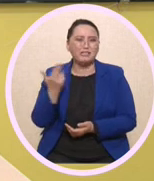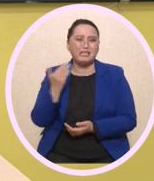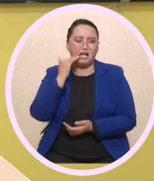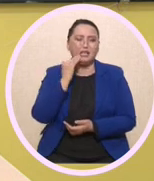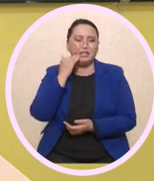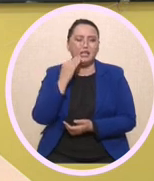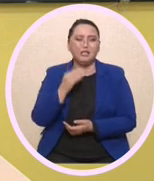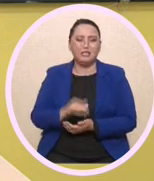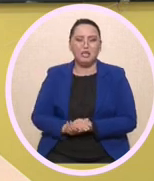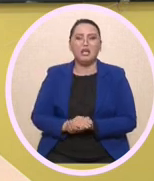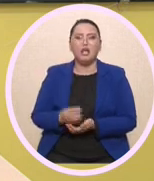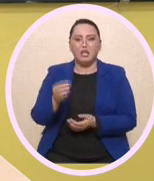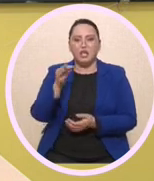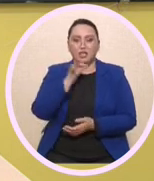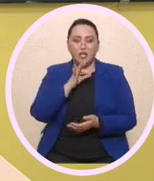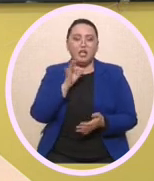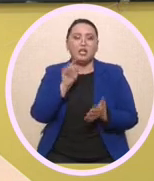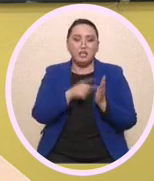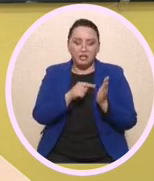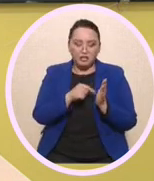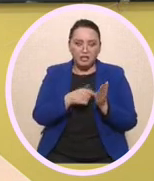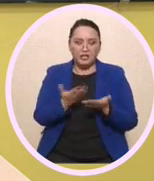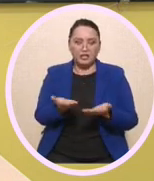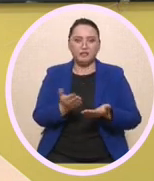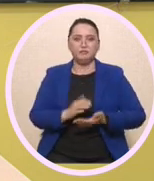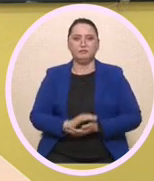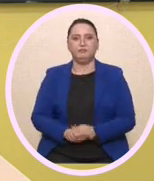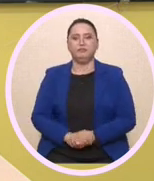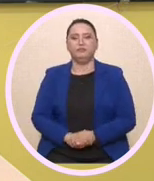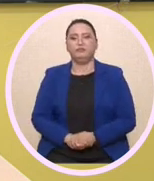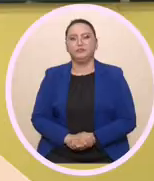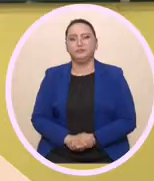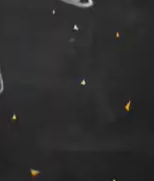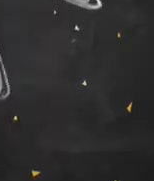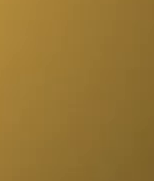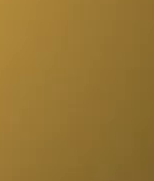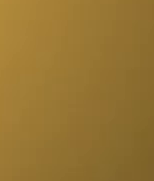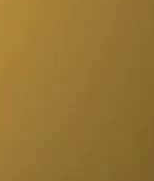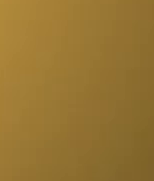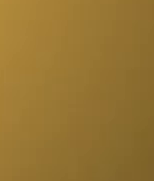дэмжих өсөлтөнд сайн байдаг тул өдөр бүр цагаан идэ хэрглэж байгаарай хүүхдүүдээ.